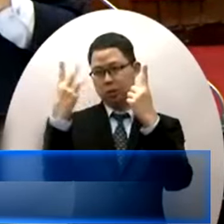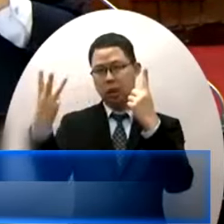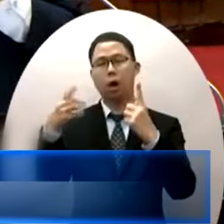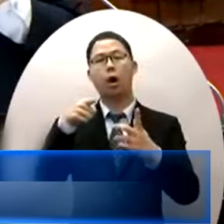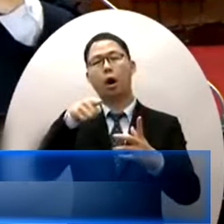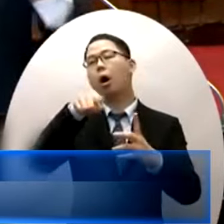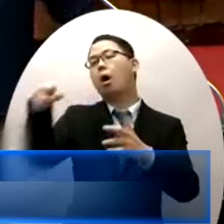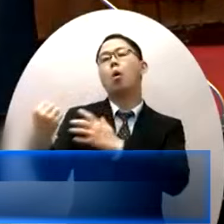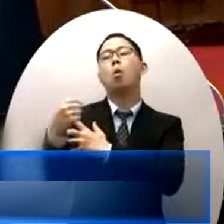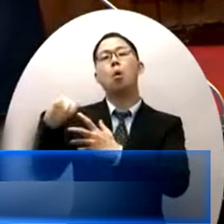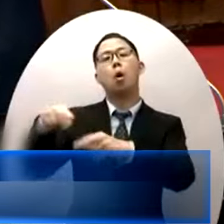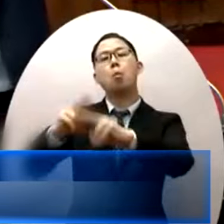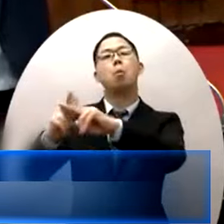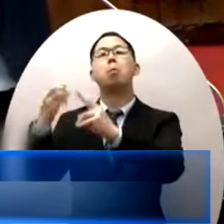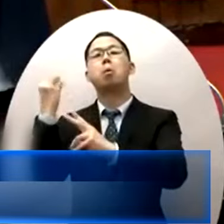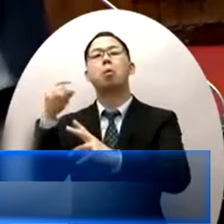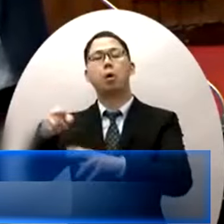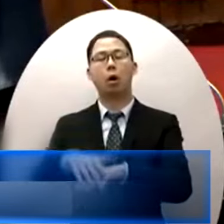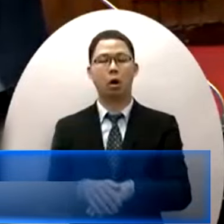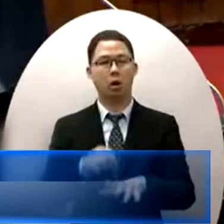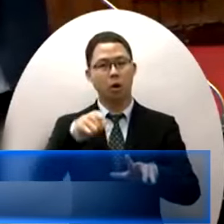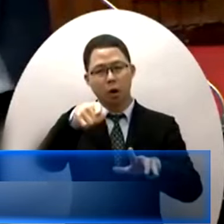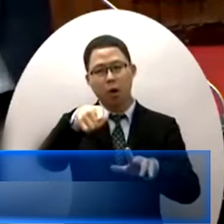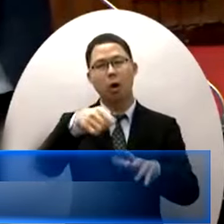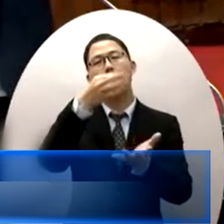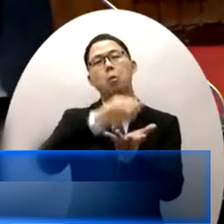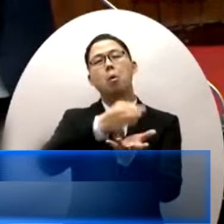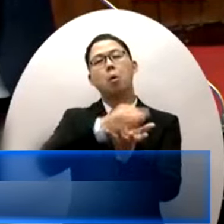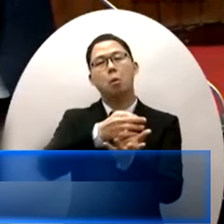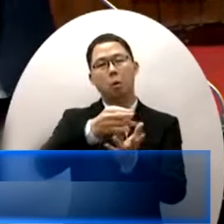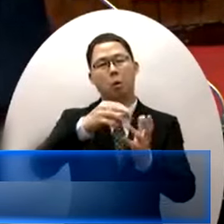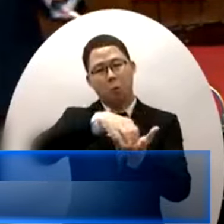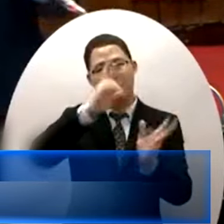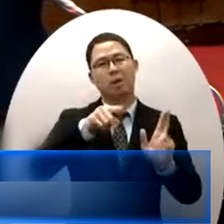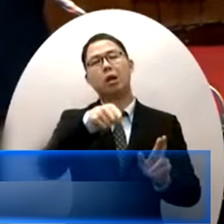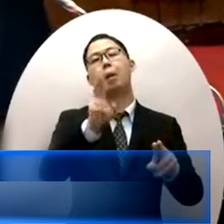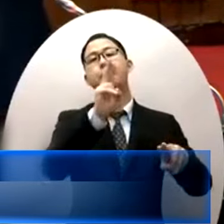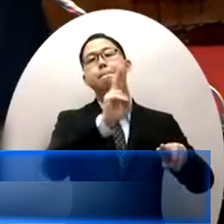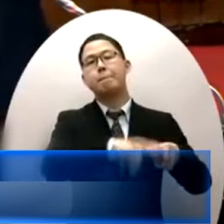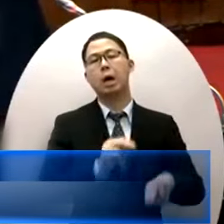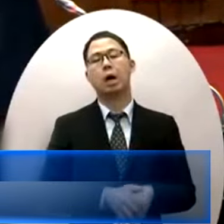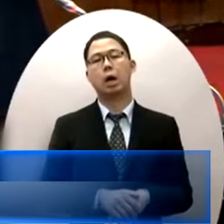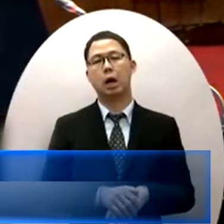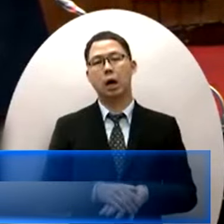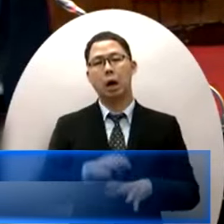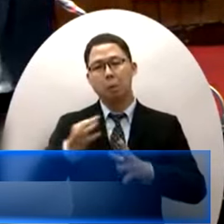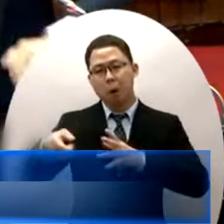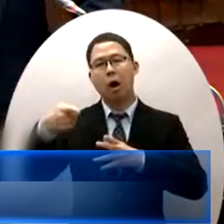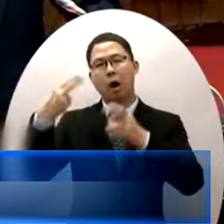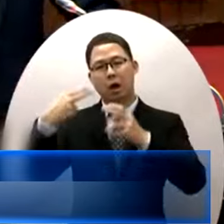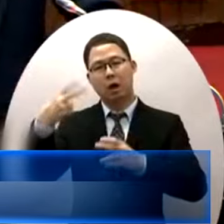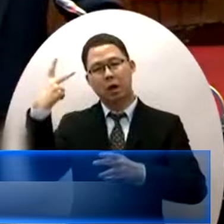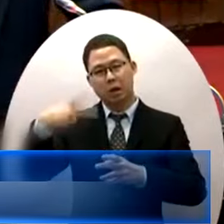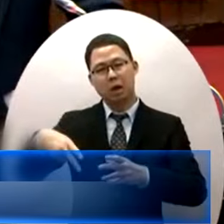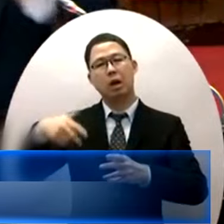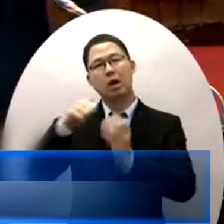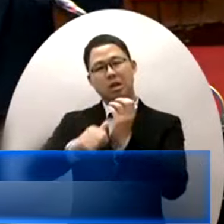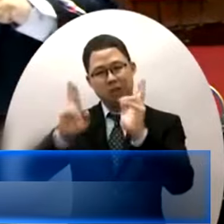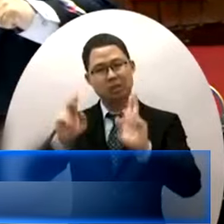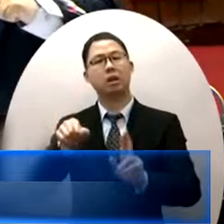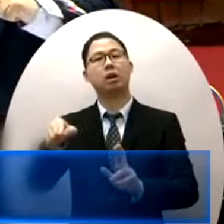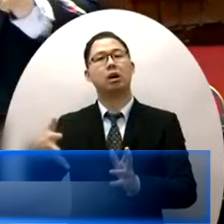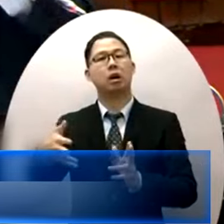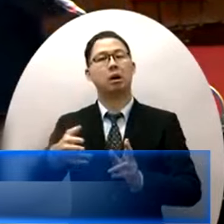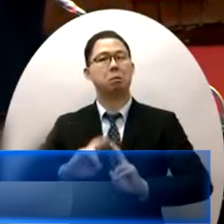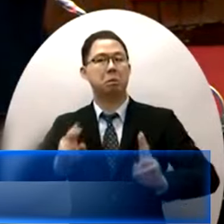不是，我们现在看到什么？你们把最便宜的核电停掉了。拿去买了很多的再生，真的也可以争取啊，可以